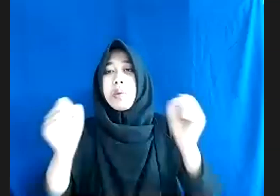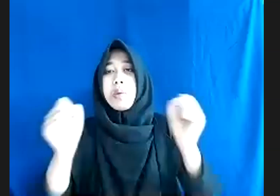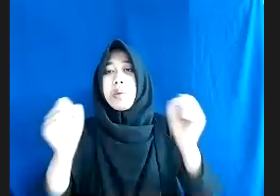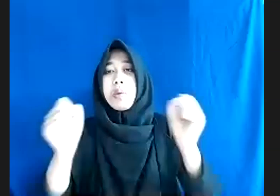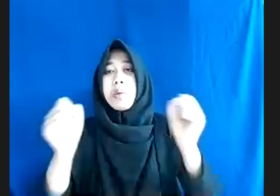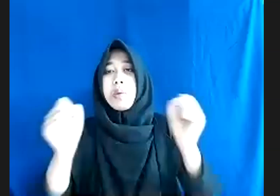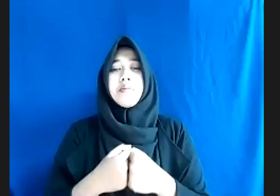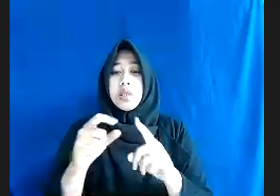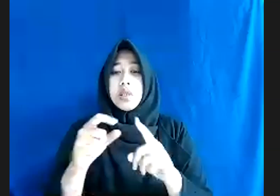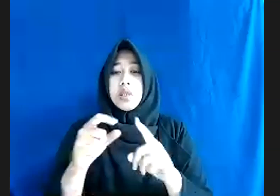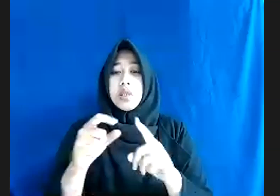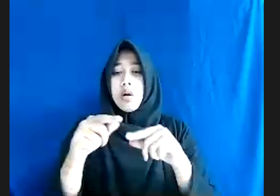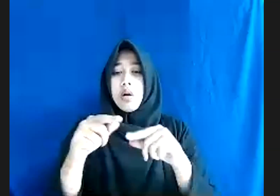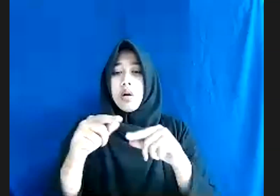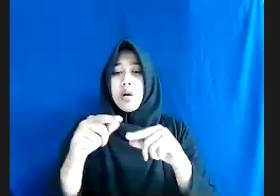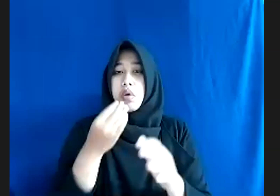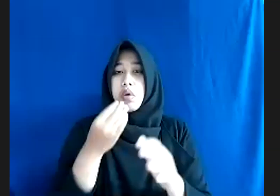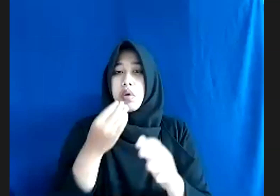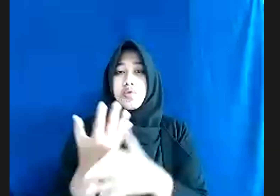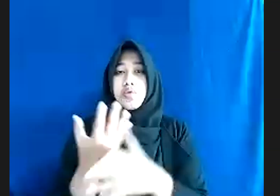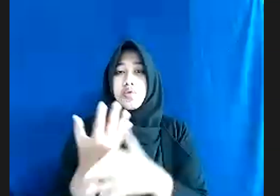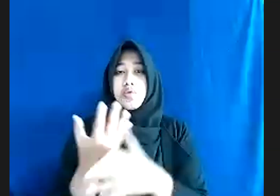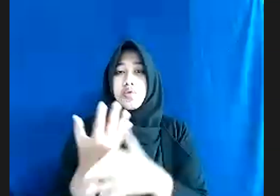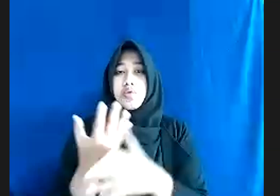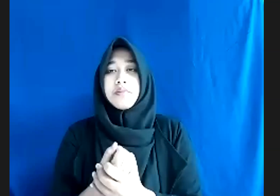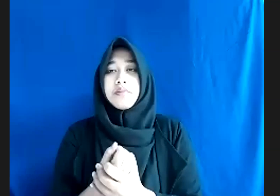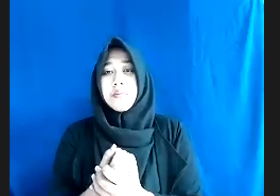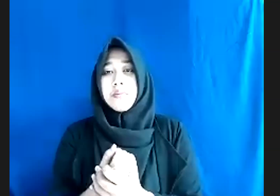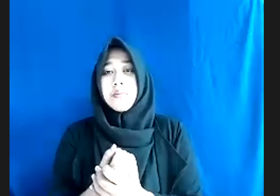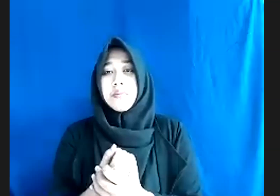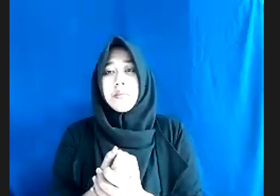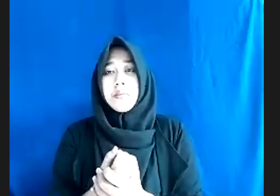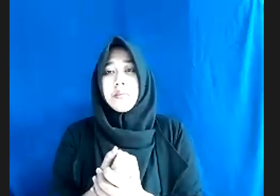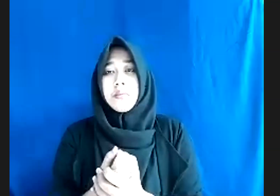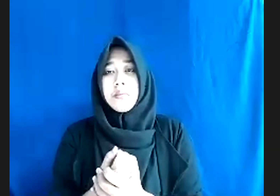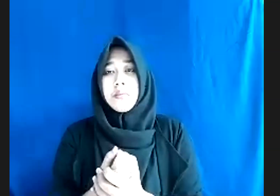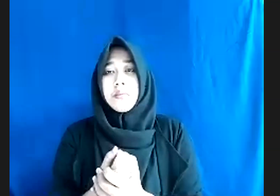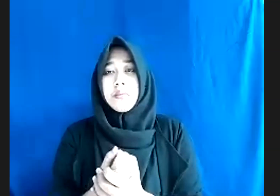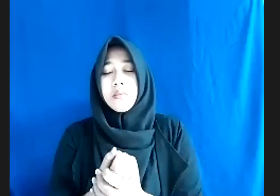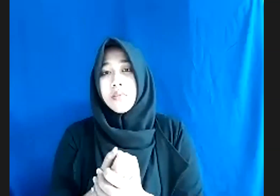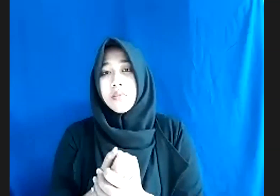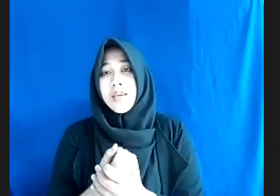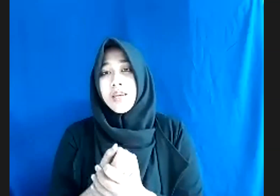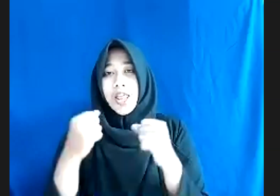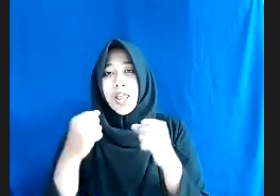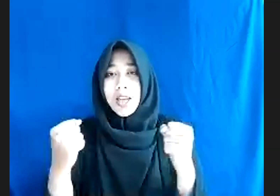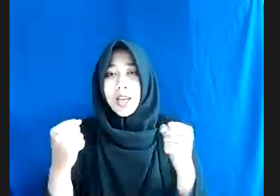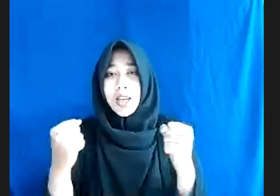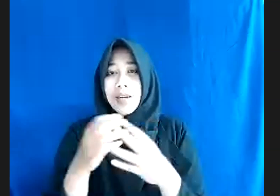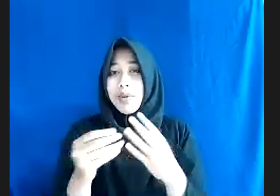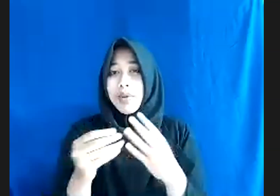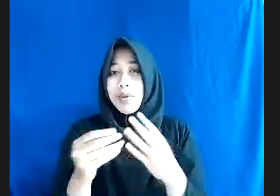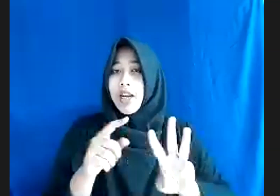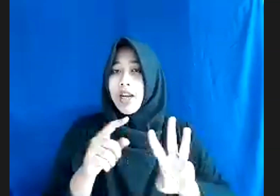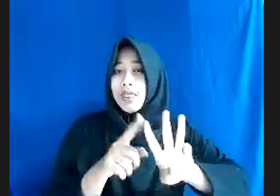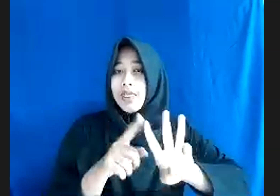kita belum bisa wujudkan. Dan kemudian ketahanan yang dipilih adalah yang ketiga. Apalagi yang